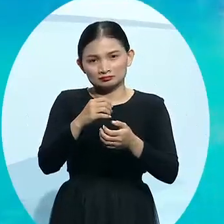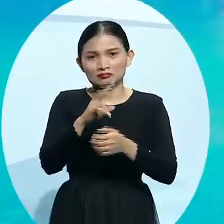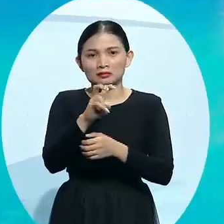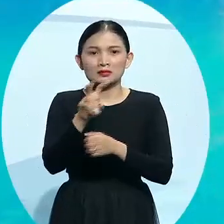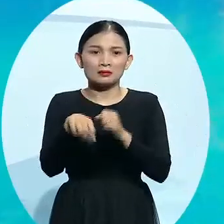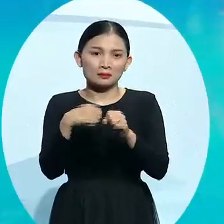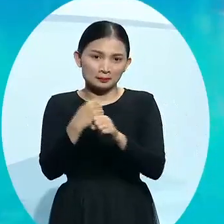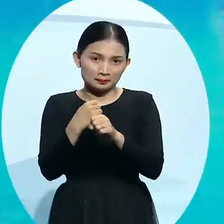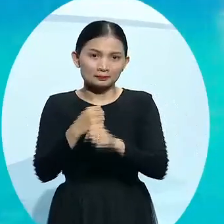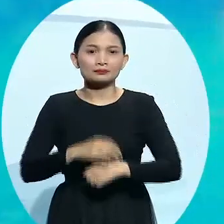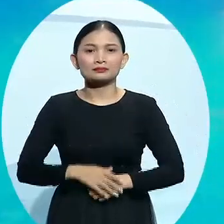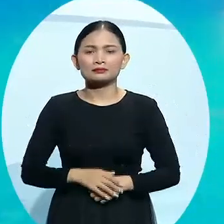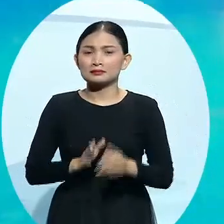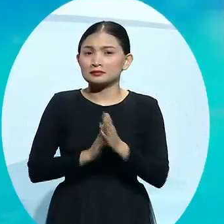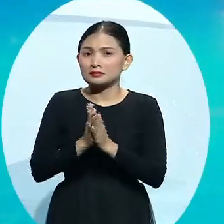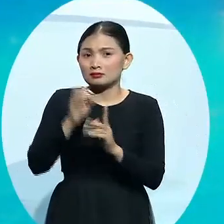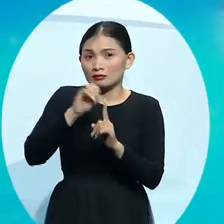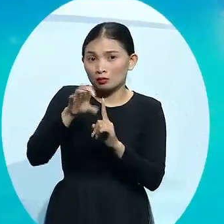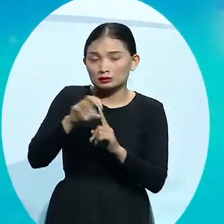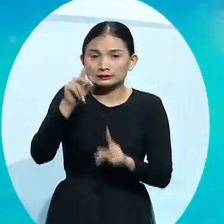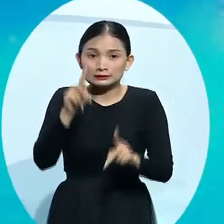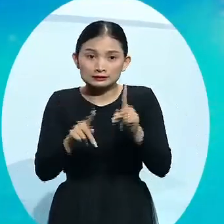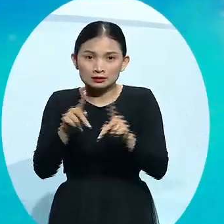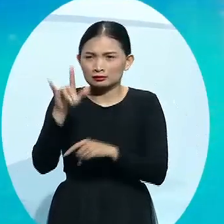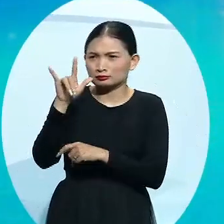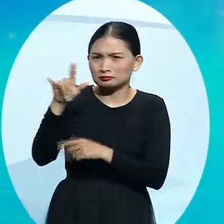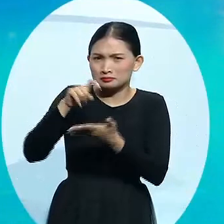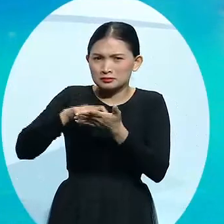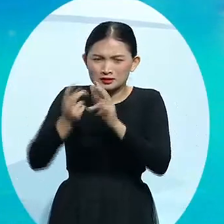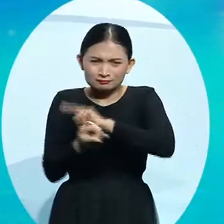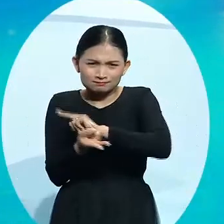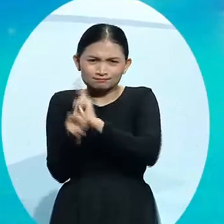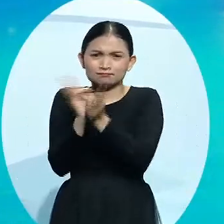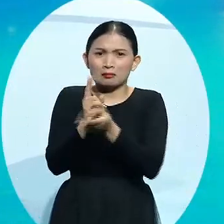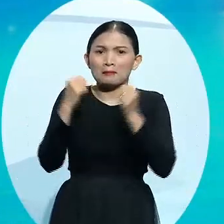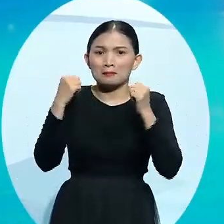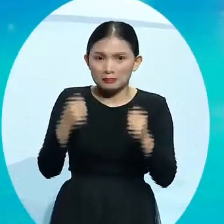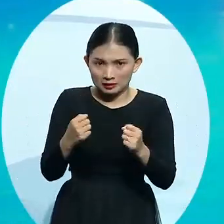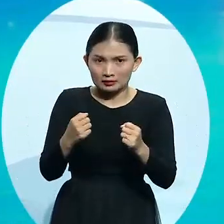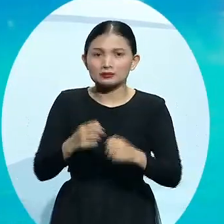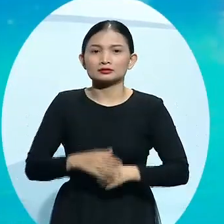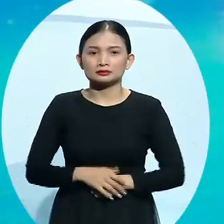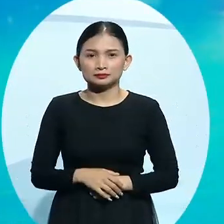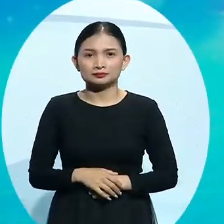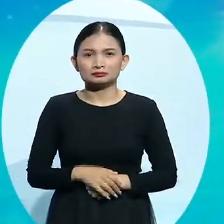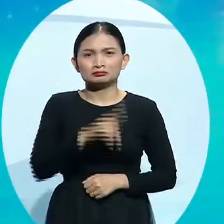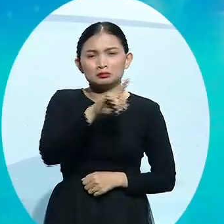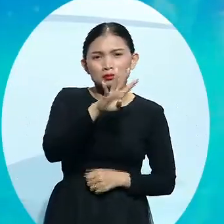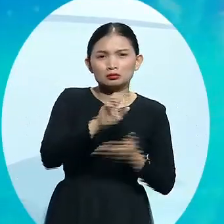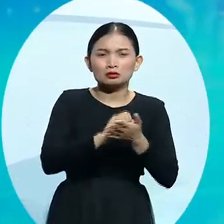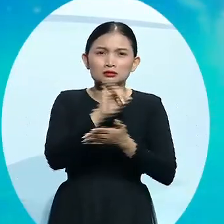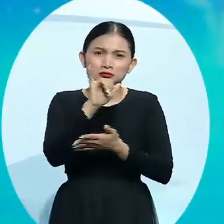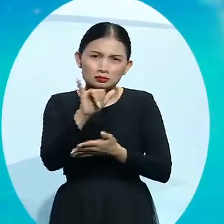chuyển sang thông tin kinh tế, ngành hàng không tại Mỹ đang hồi phục mạnh mẽ sau đại dịch COVID-19. Thống kê của Adap Digital Insight ngày 14 tháng 6 cho